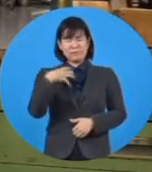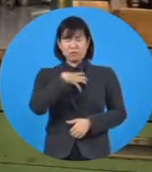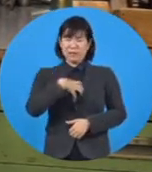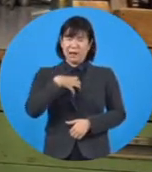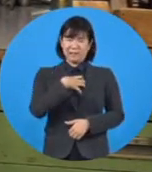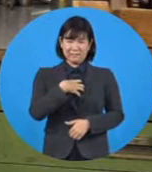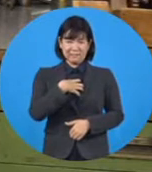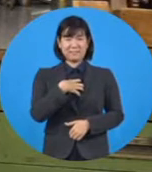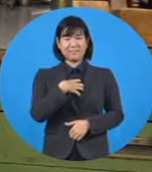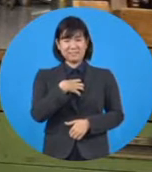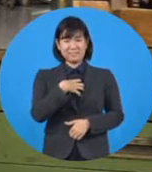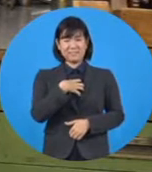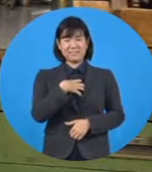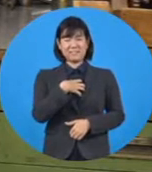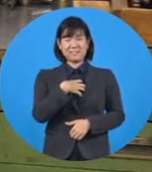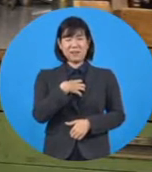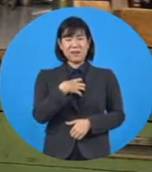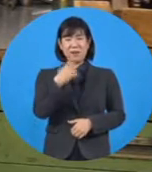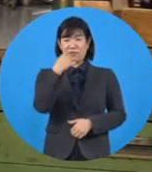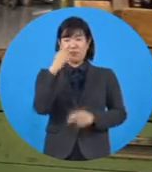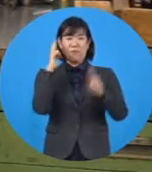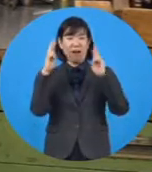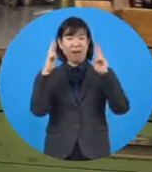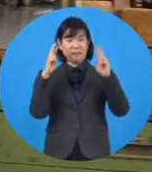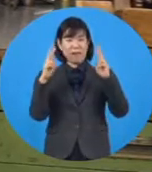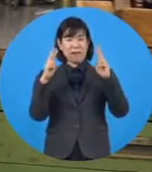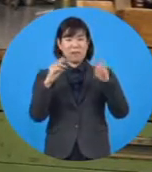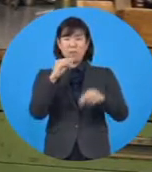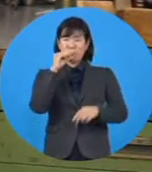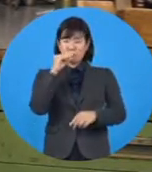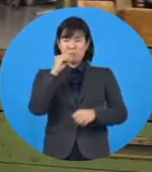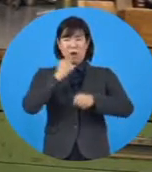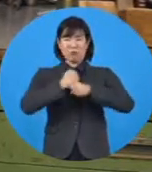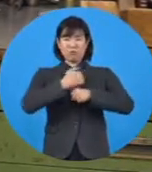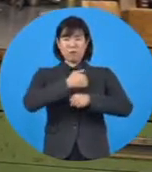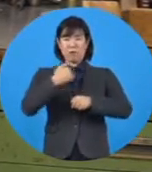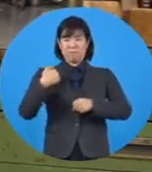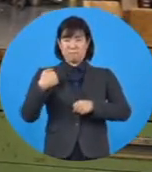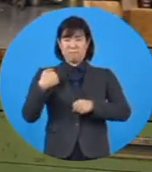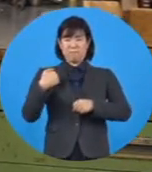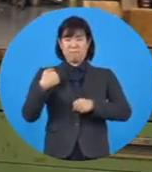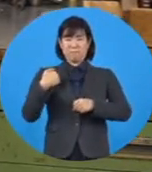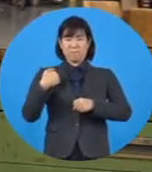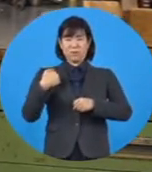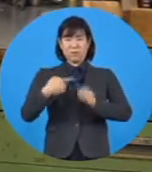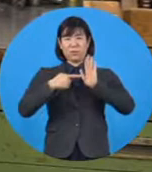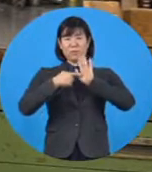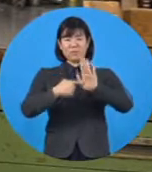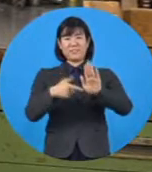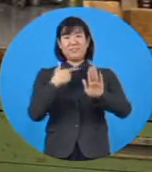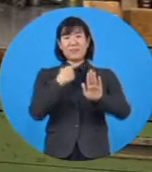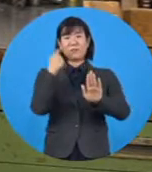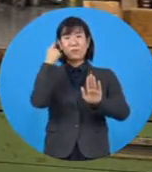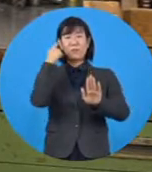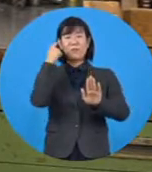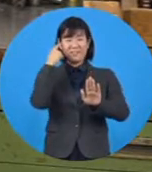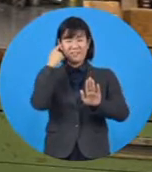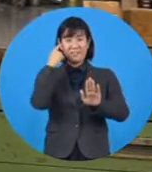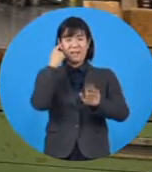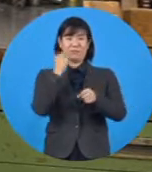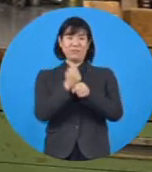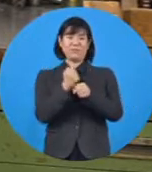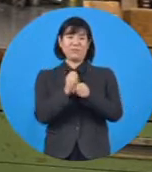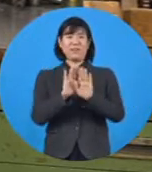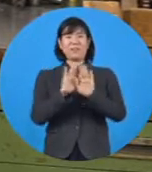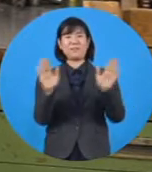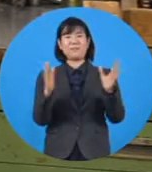ね。 悔しいでしょ、うんうんうん、ですから私たちだってできるんだっていうところを見せたくて、今回このクラシックのマウスピースを